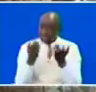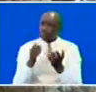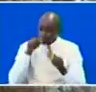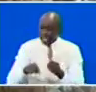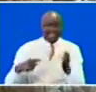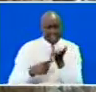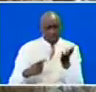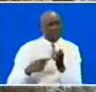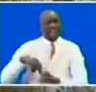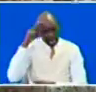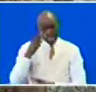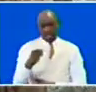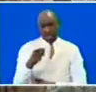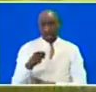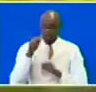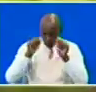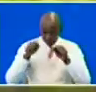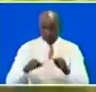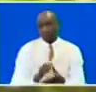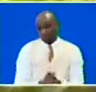is too high and could be possible.